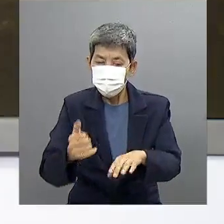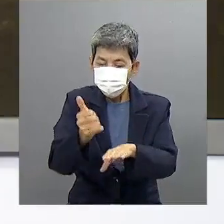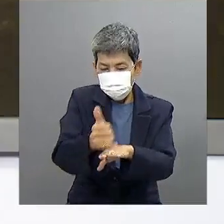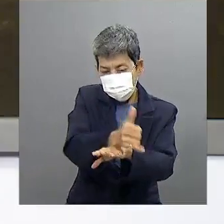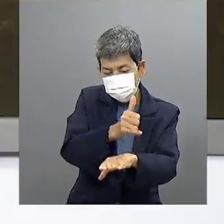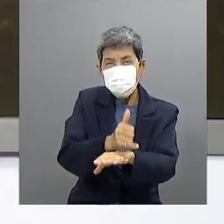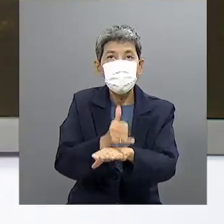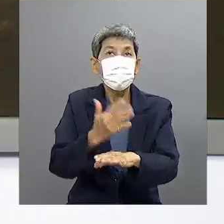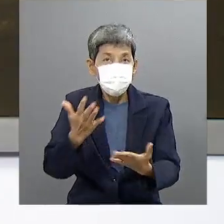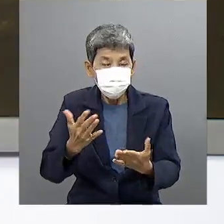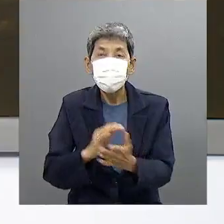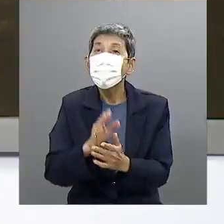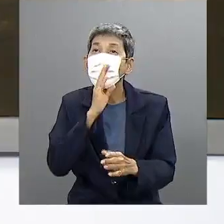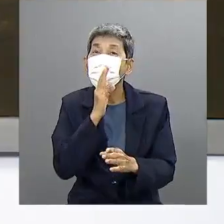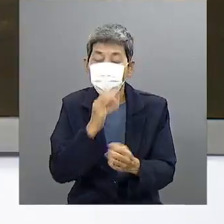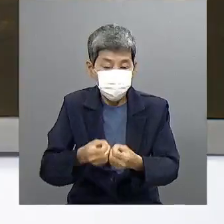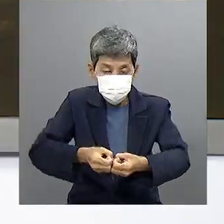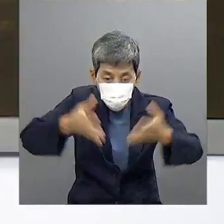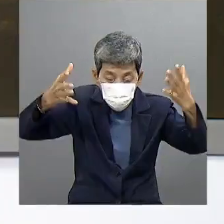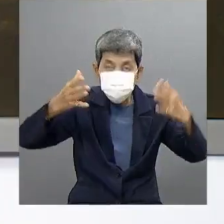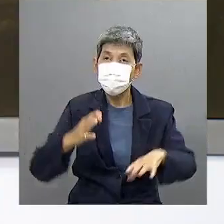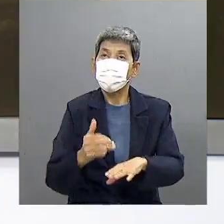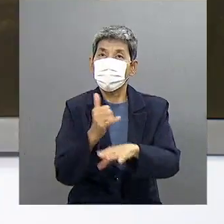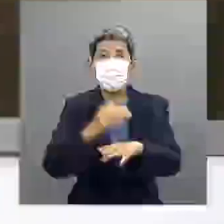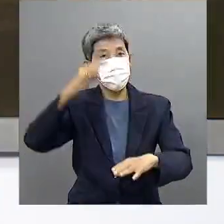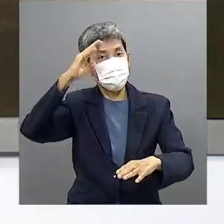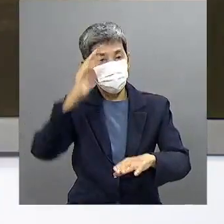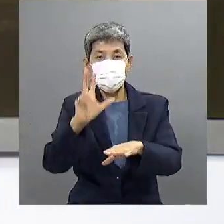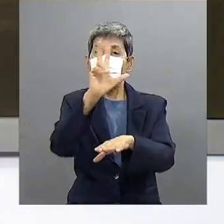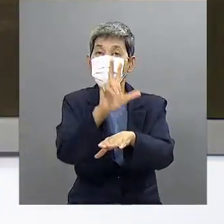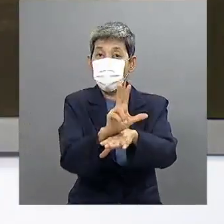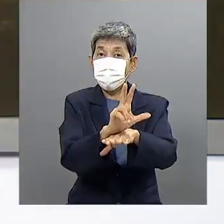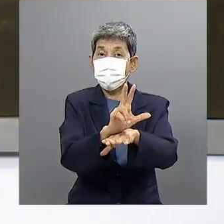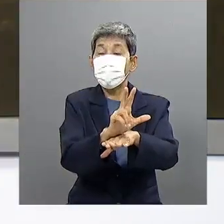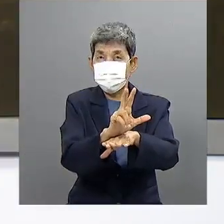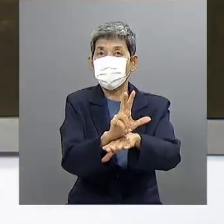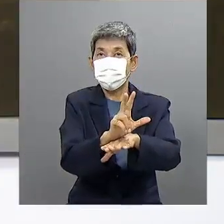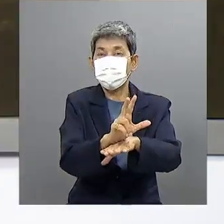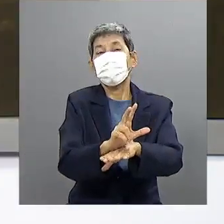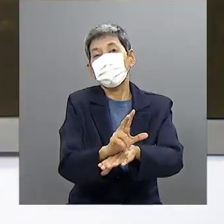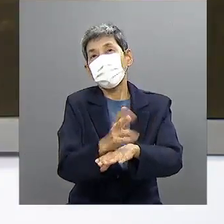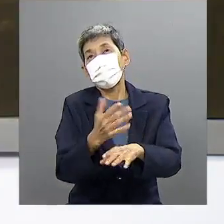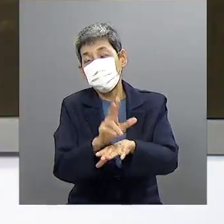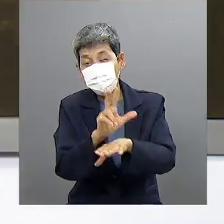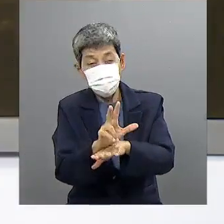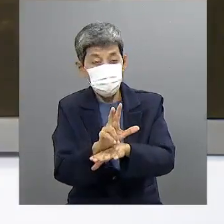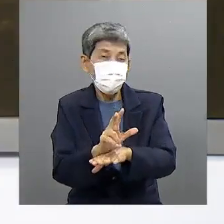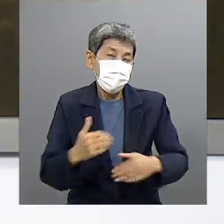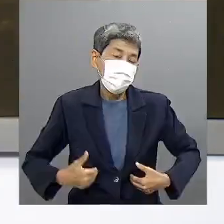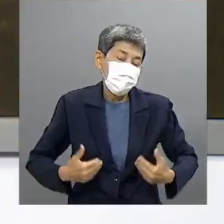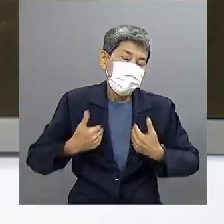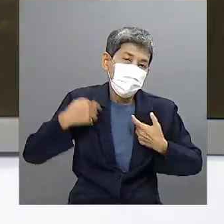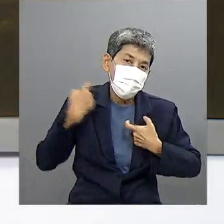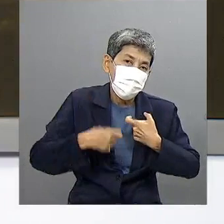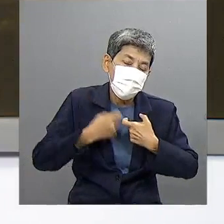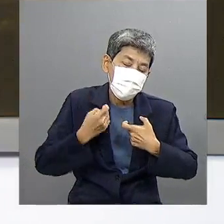ความว่าเมื่อเกิดการระเบิดโอกาสที่ทหารทั้ง3นายบนรถถังจะรอดชีวิตแบบปลอดภัยเนี่ยแทบเป็นไปไม่ได้เลยนะคะโดย